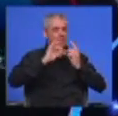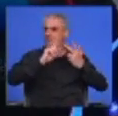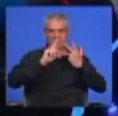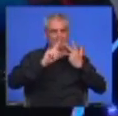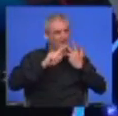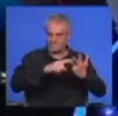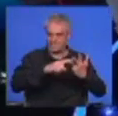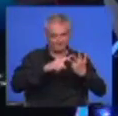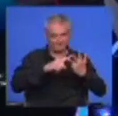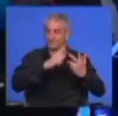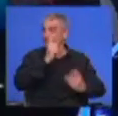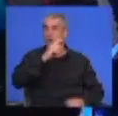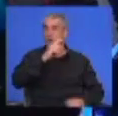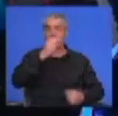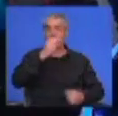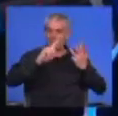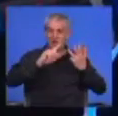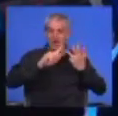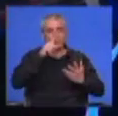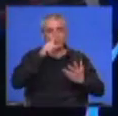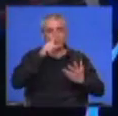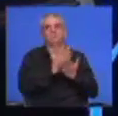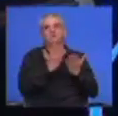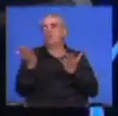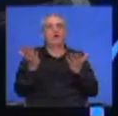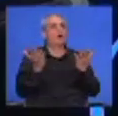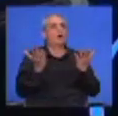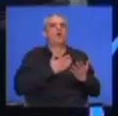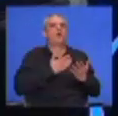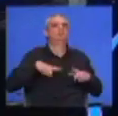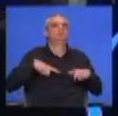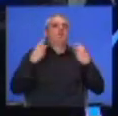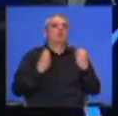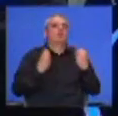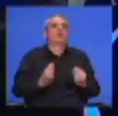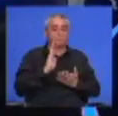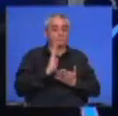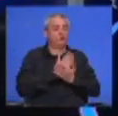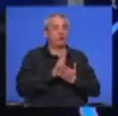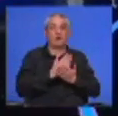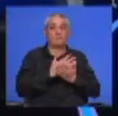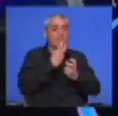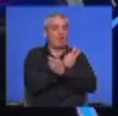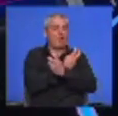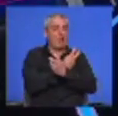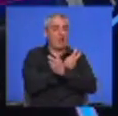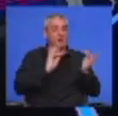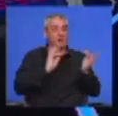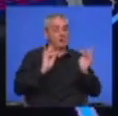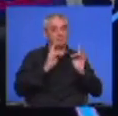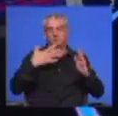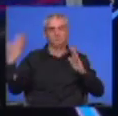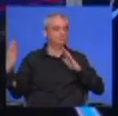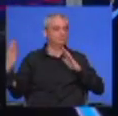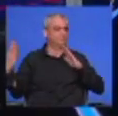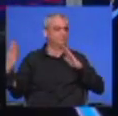היא לא בהפגנות, היא באמצע, היא רוצה פה טוב. מי שקובעים את הרעל והשיח, זה הקצוות. זה לא מה